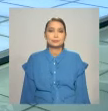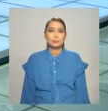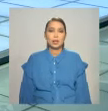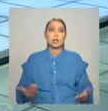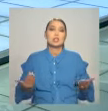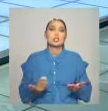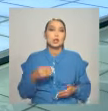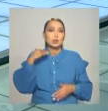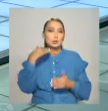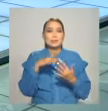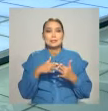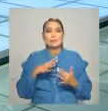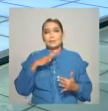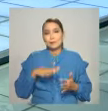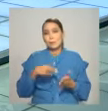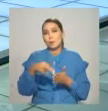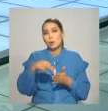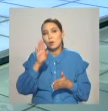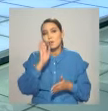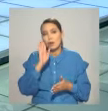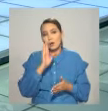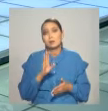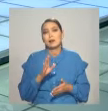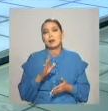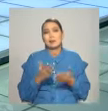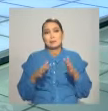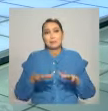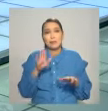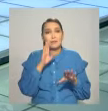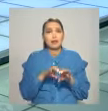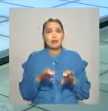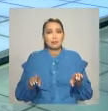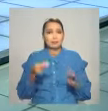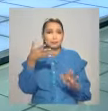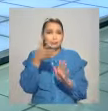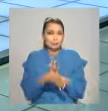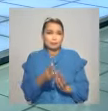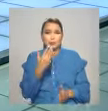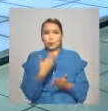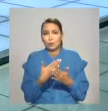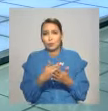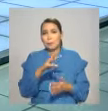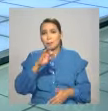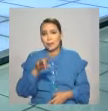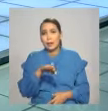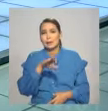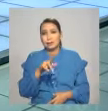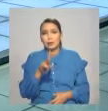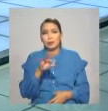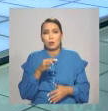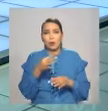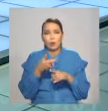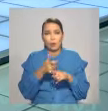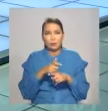Жители туркестанского села вынуждены покупать воду, хотя на местный водопровод потрачено около миллиарда тенге. Об этом